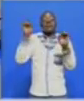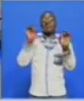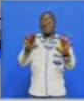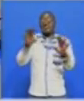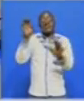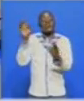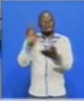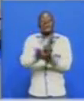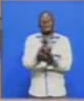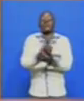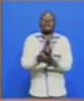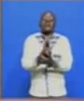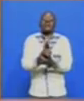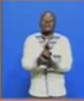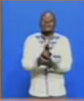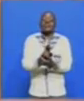Bembamba et Maxime Zongo.